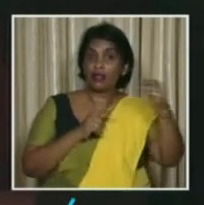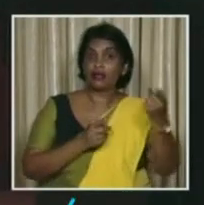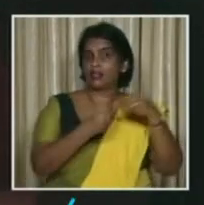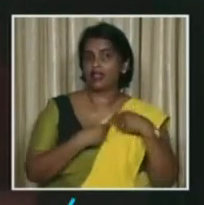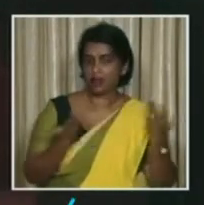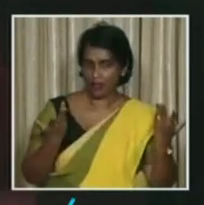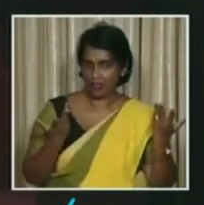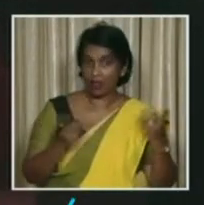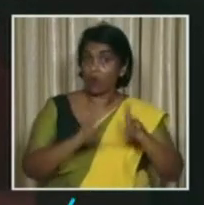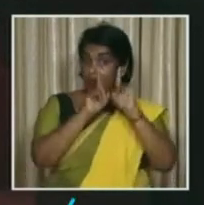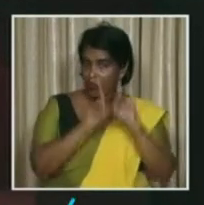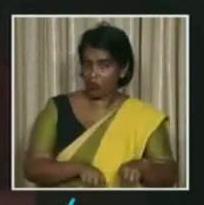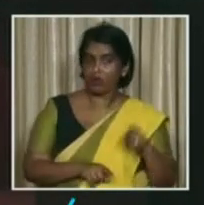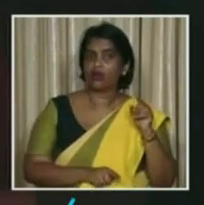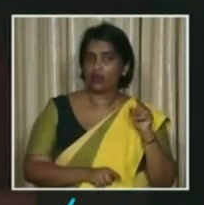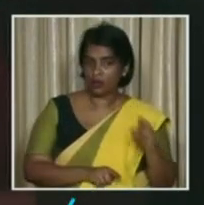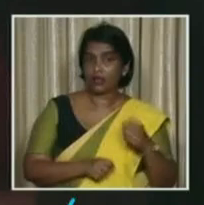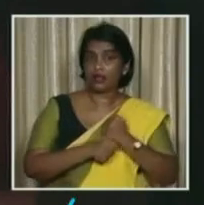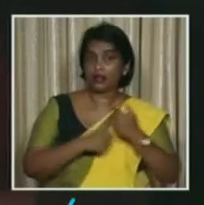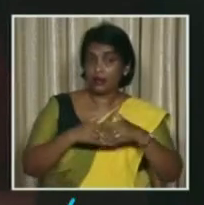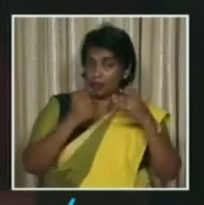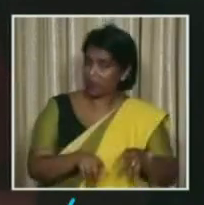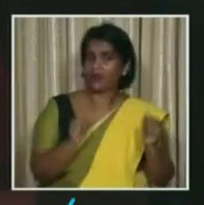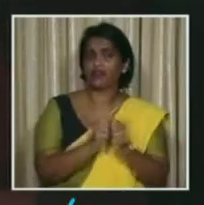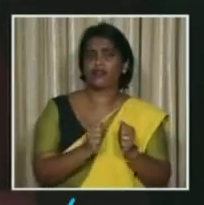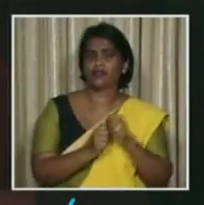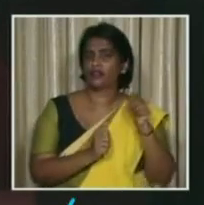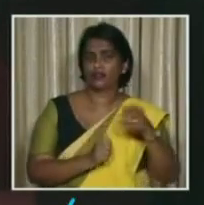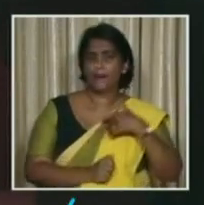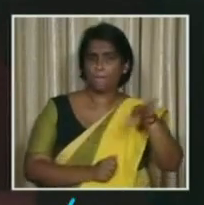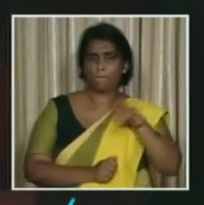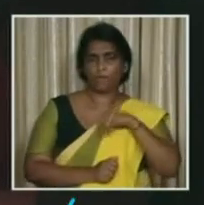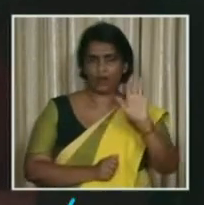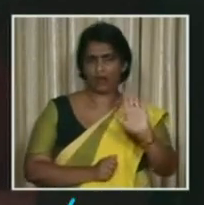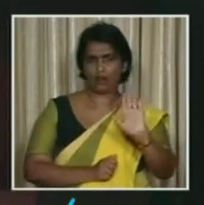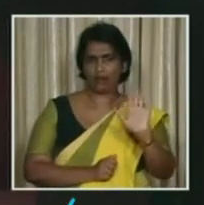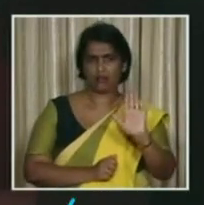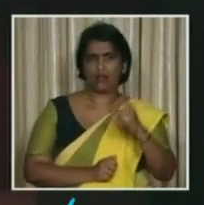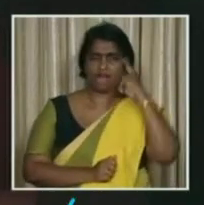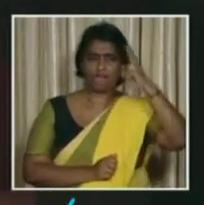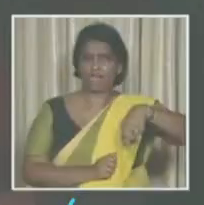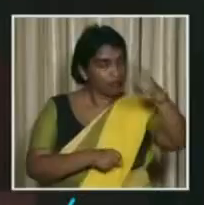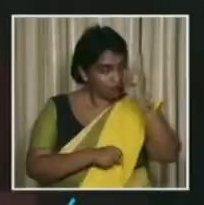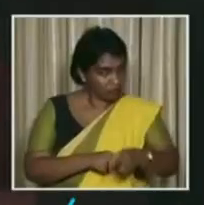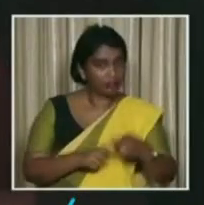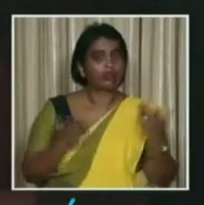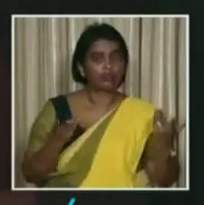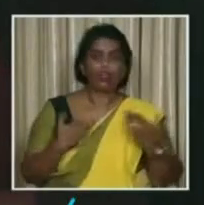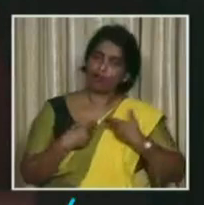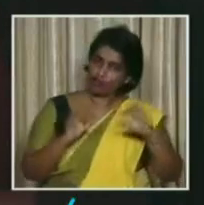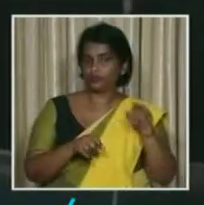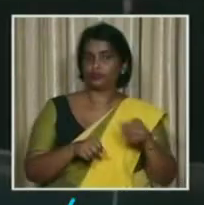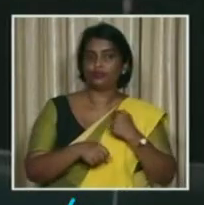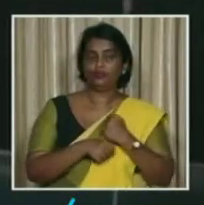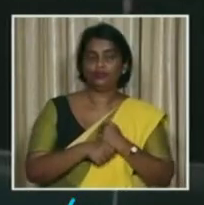එක තියන්න. ඒ වගේම මේ ගැසට් එකකට කරන්න හදන්නේ මේක. අපි පිළිගන්න යන්නේ නැහැ. අපිට විශ්වාස නැහැ ආණ්ඩු පාර්ශවය. අපි සූදානම්